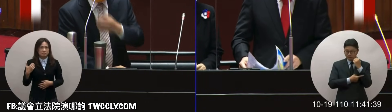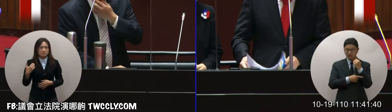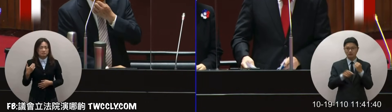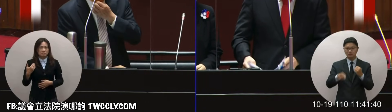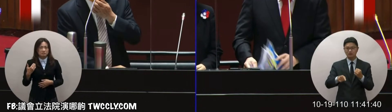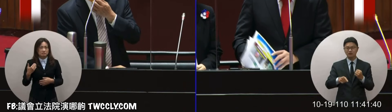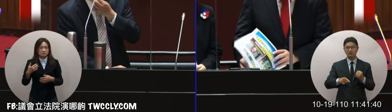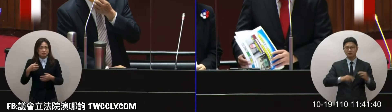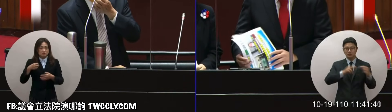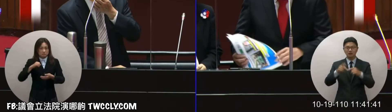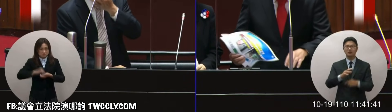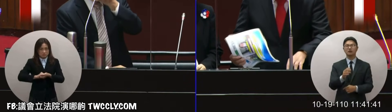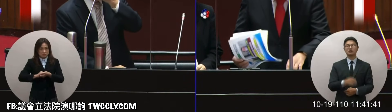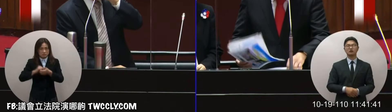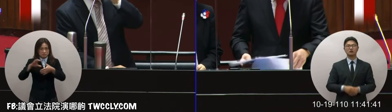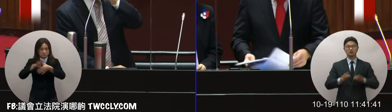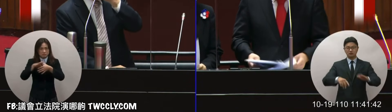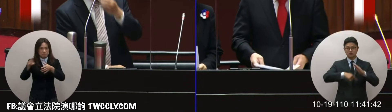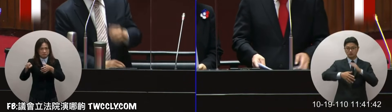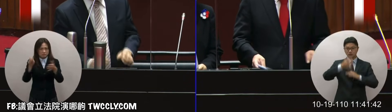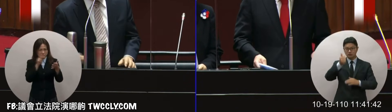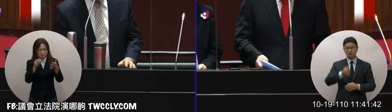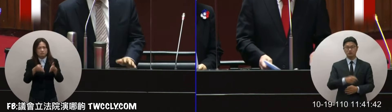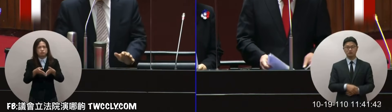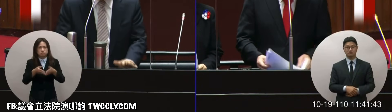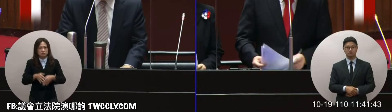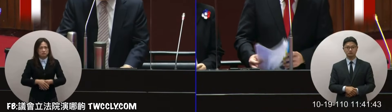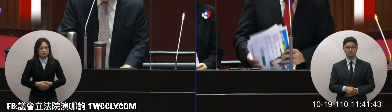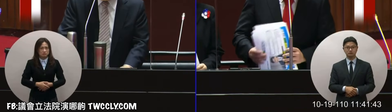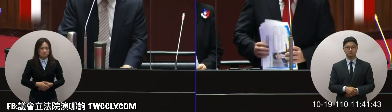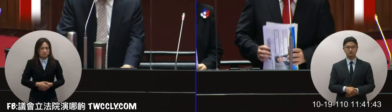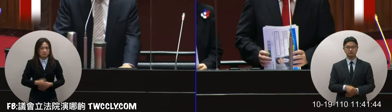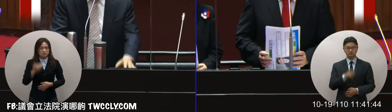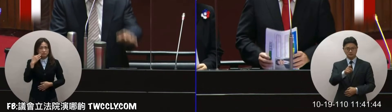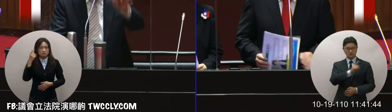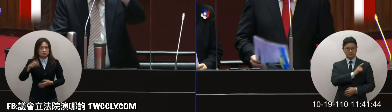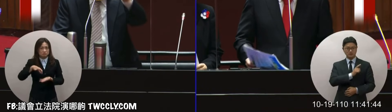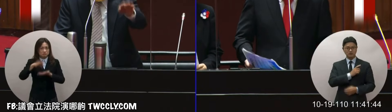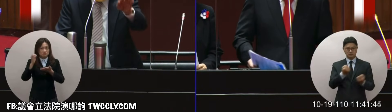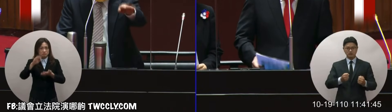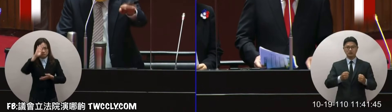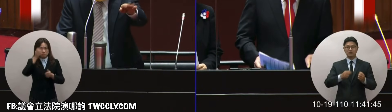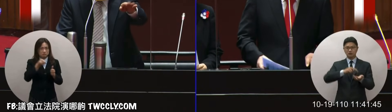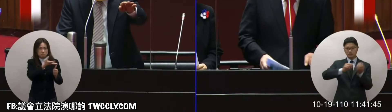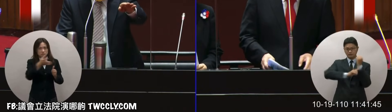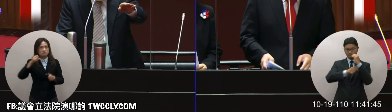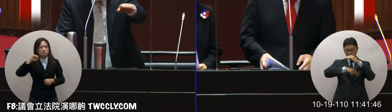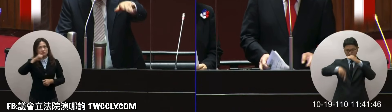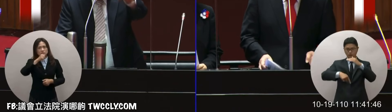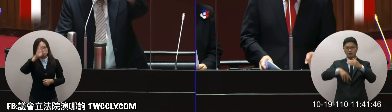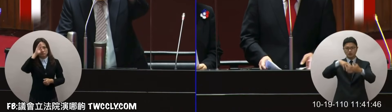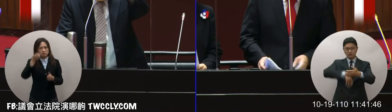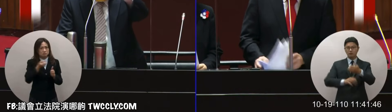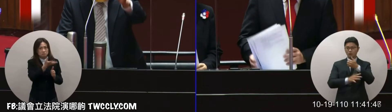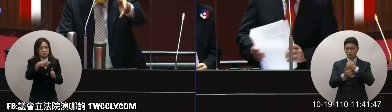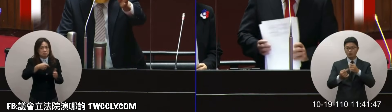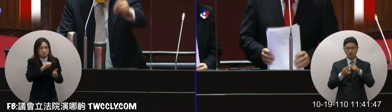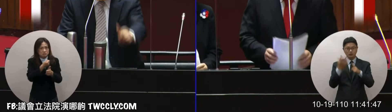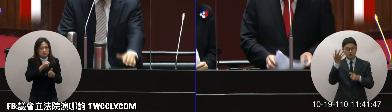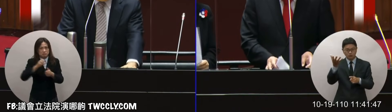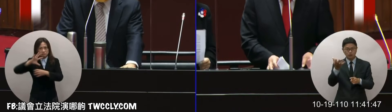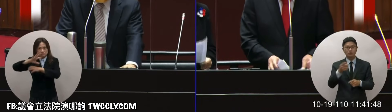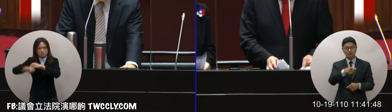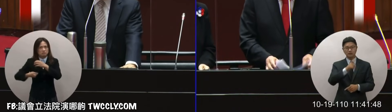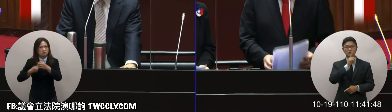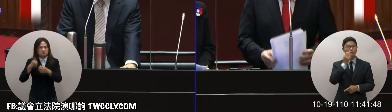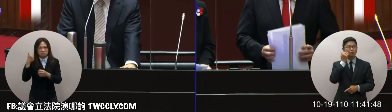啊， 你马上要 答。院长，你们已经有 啊，你如果讲疫情， 国会多数 哈，台湾的疫情， 如果要宣布台独， 是全世界